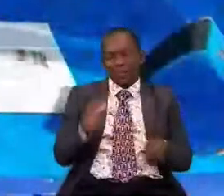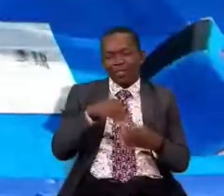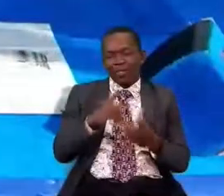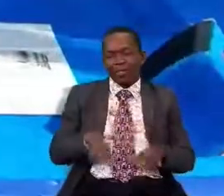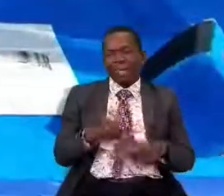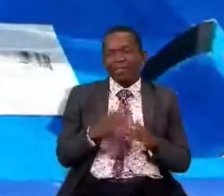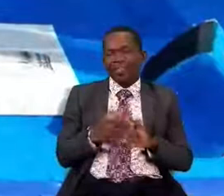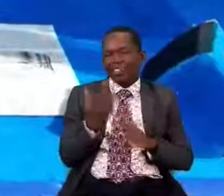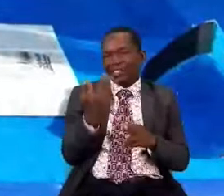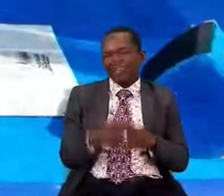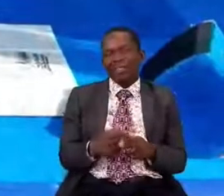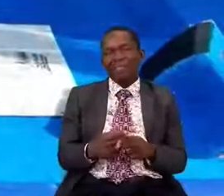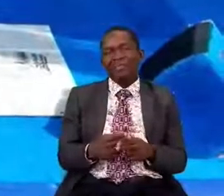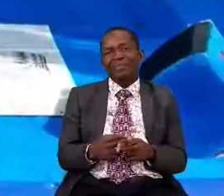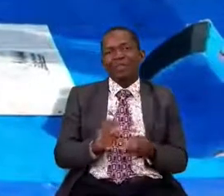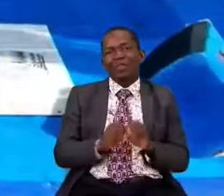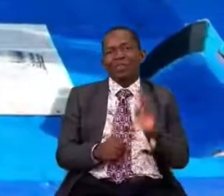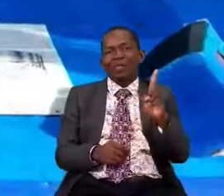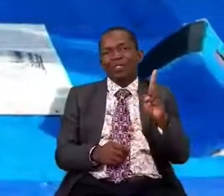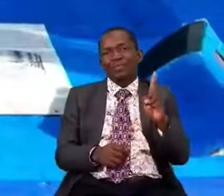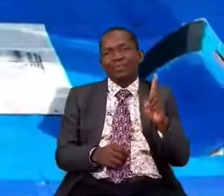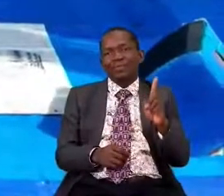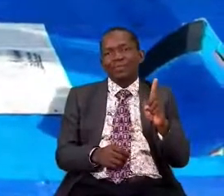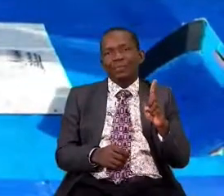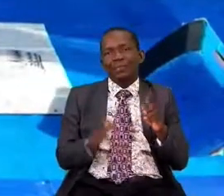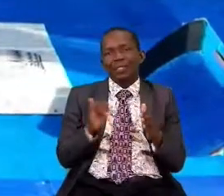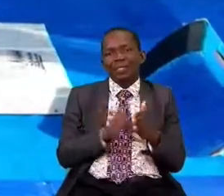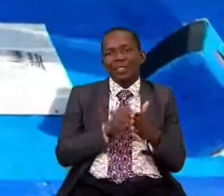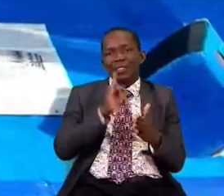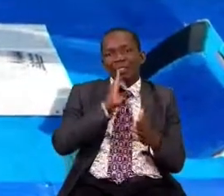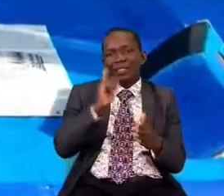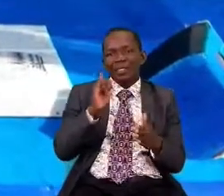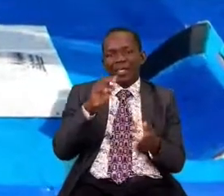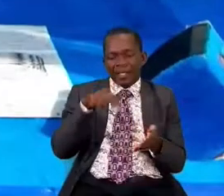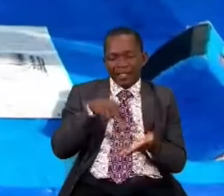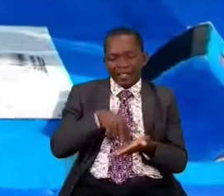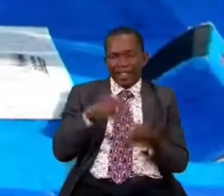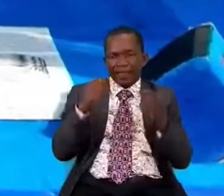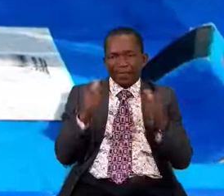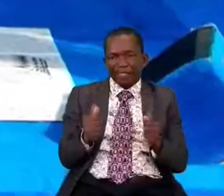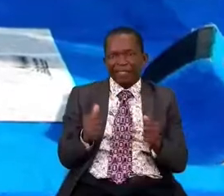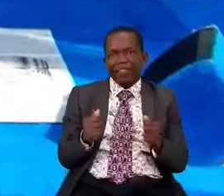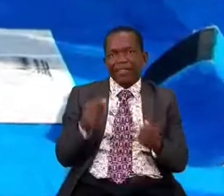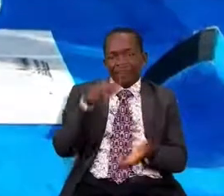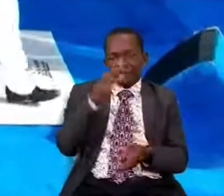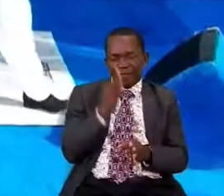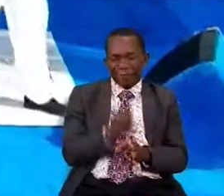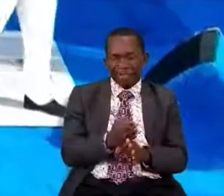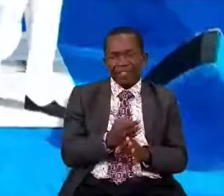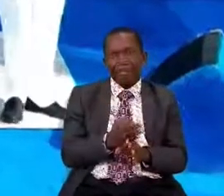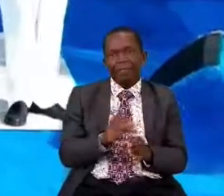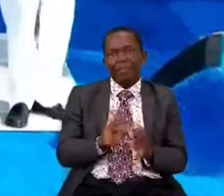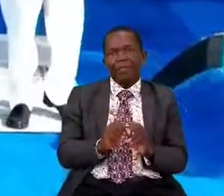foi ferme. Deuxièmement, c'est une foi qui fortifie. La foi nous